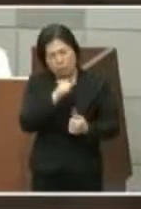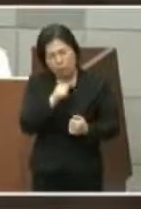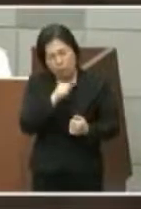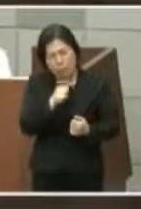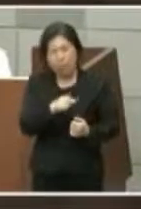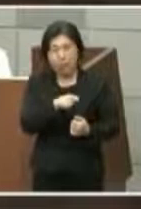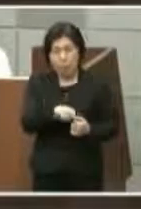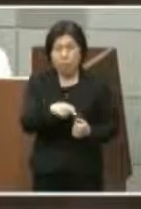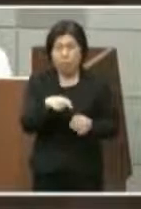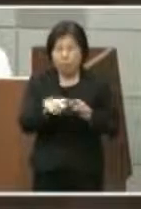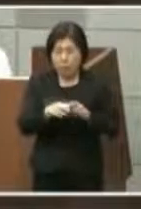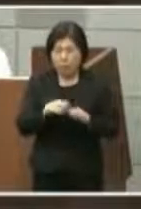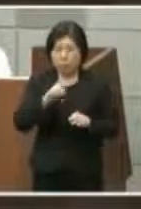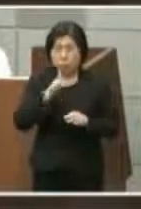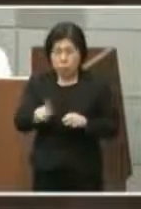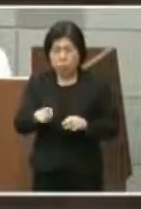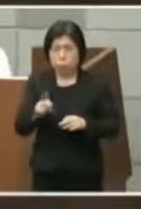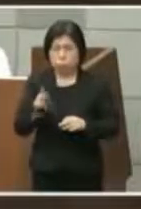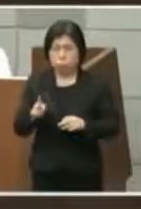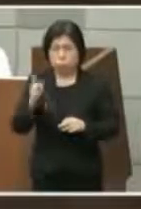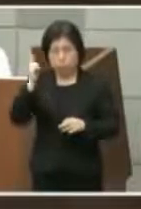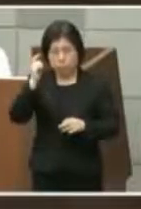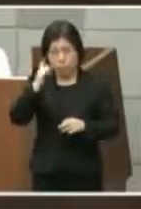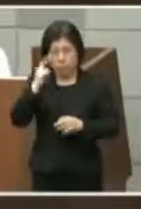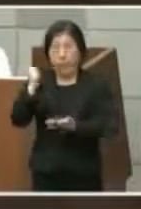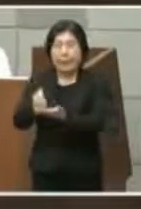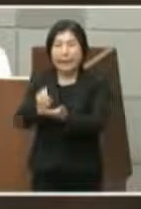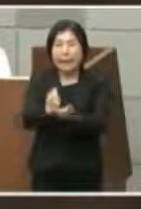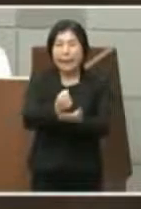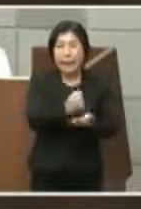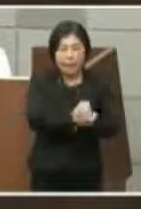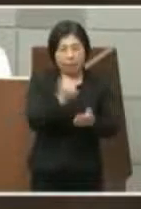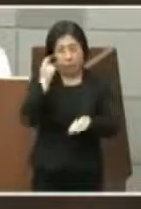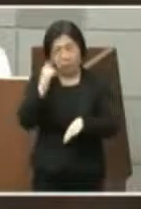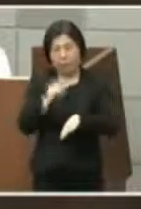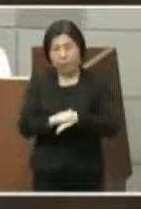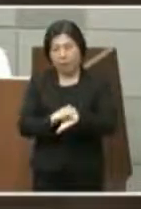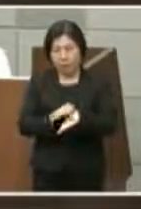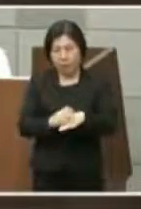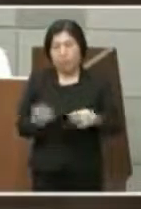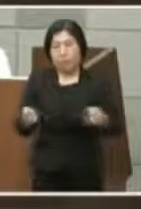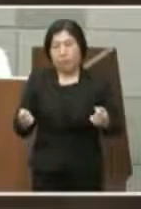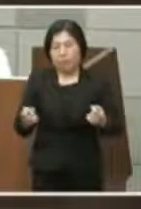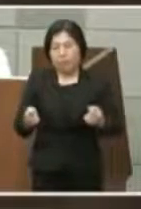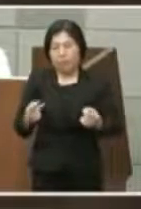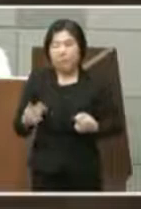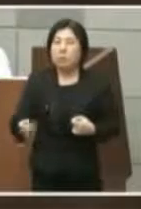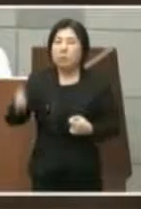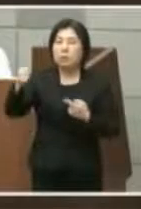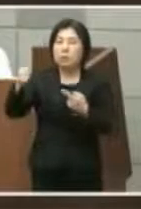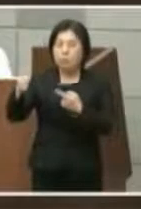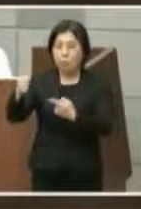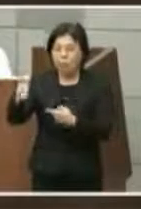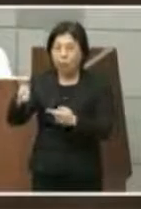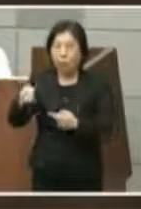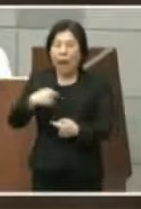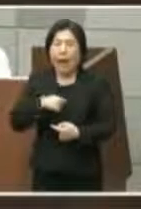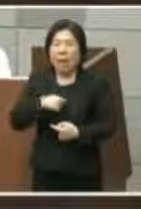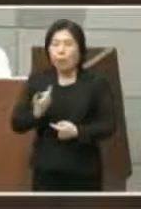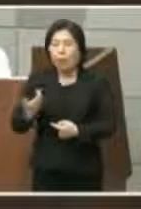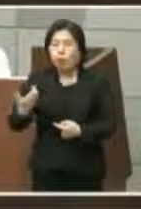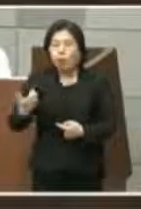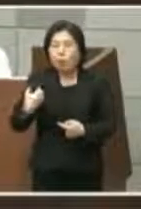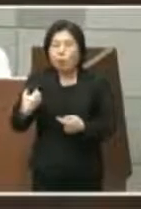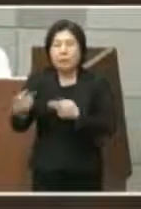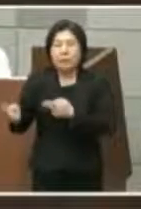考えています。決裁にかかる認識についても同じことが言えますが、市長が独任性の機関である